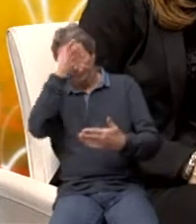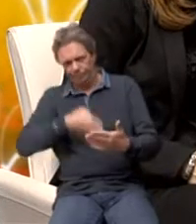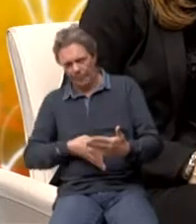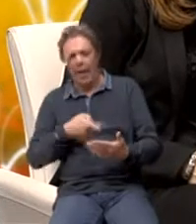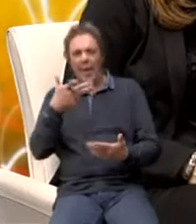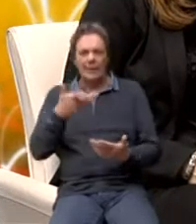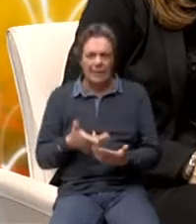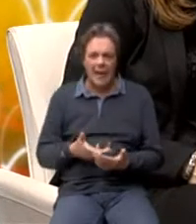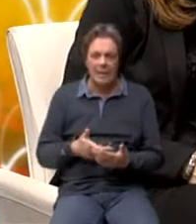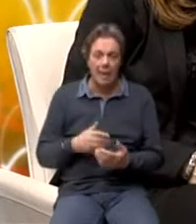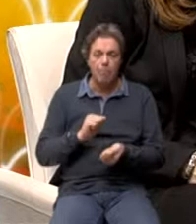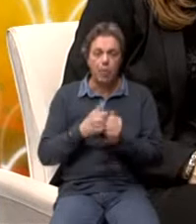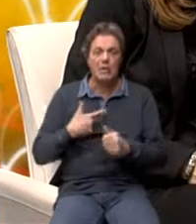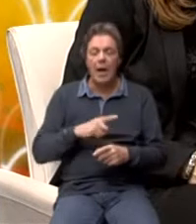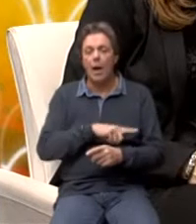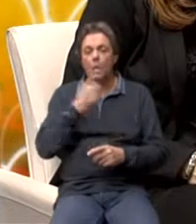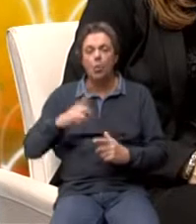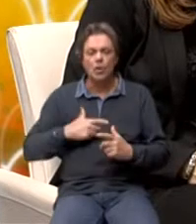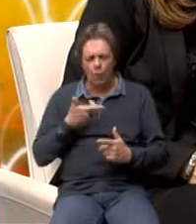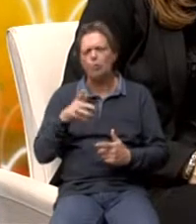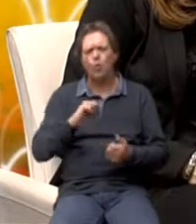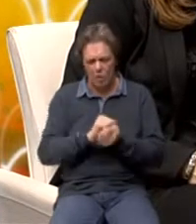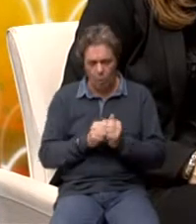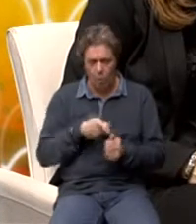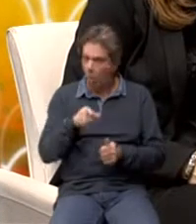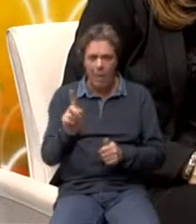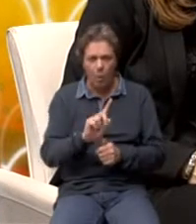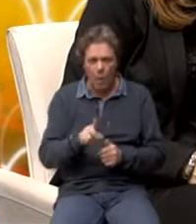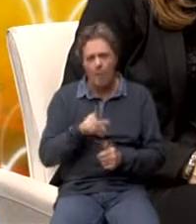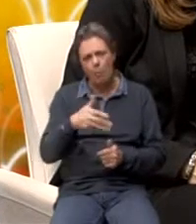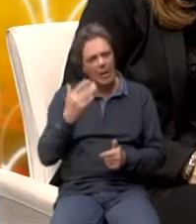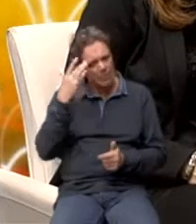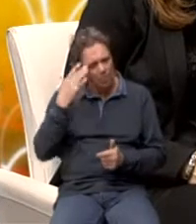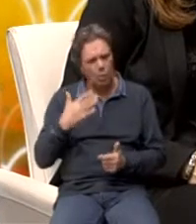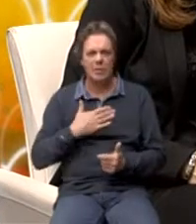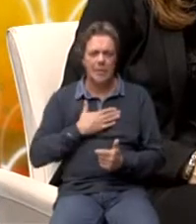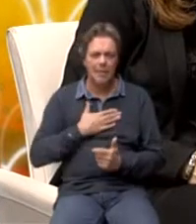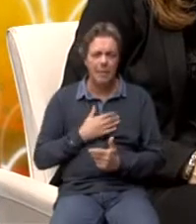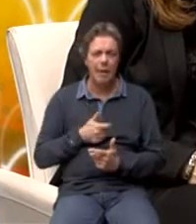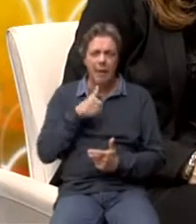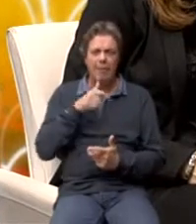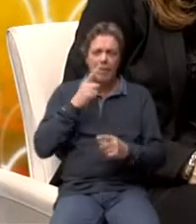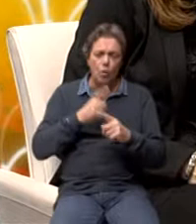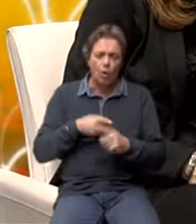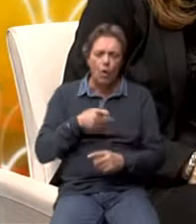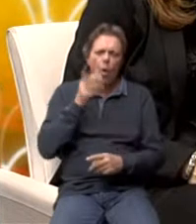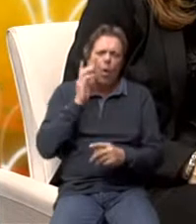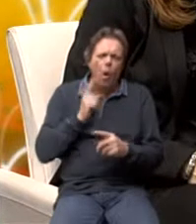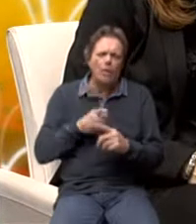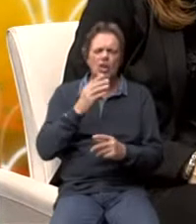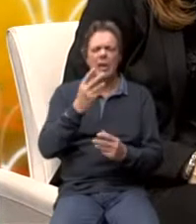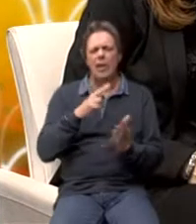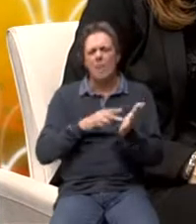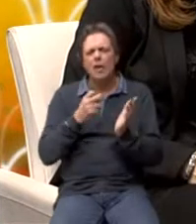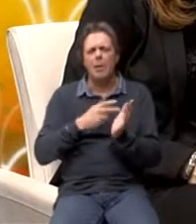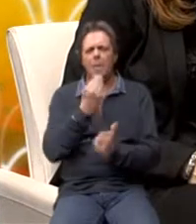izbori za dug život, taj će se izboriti. A onaj tko nema, mora se pobrinuti za sebe da točno određenim načinom